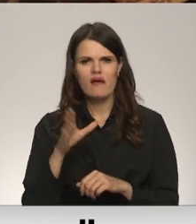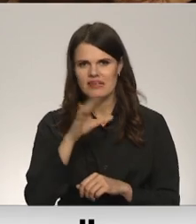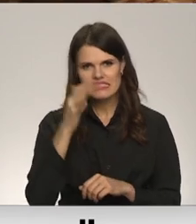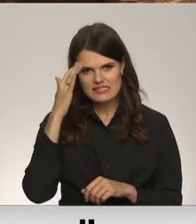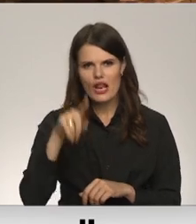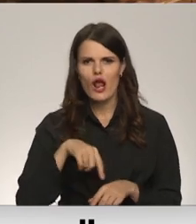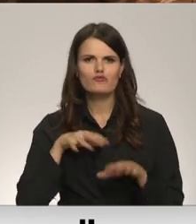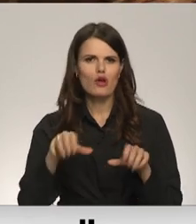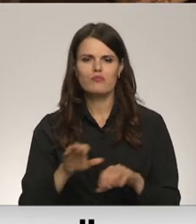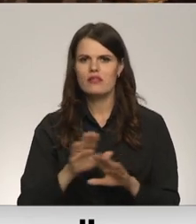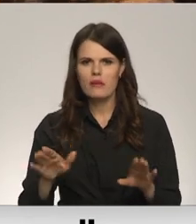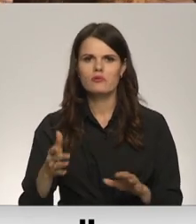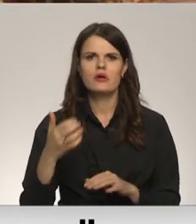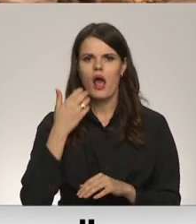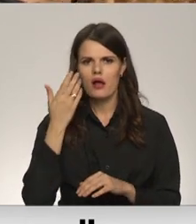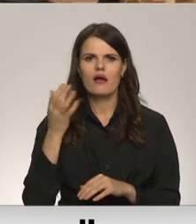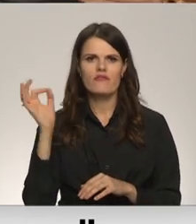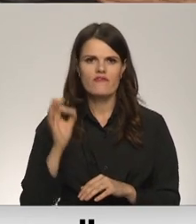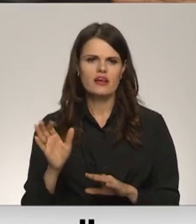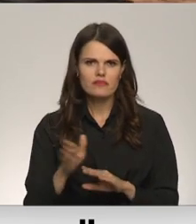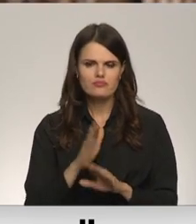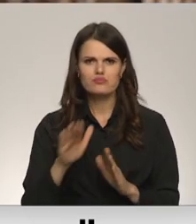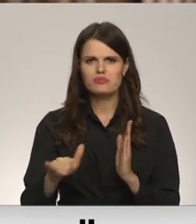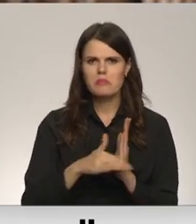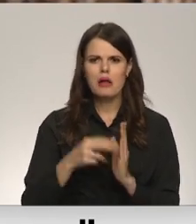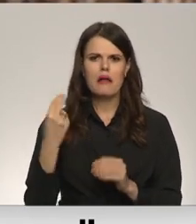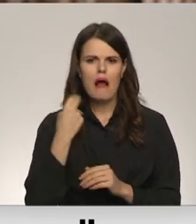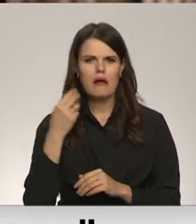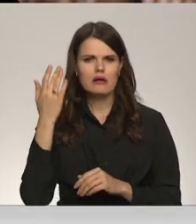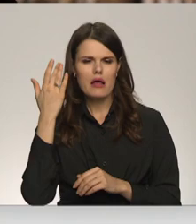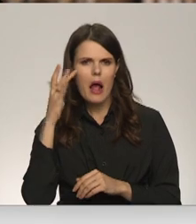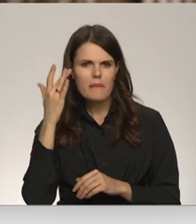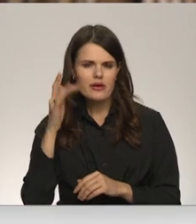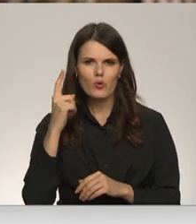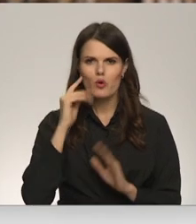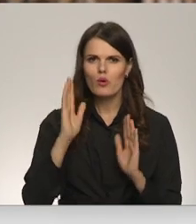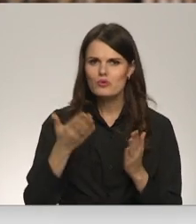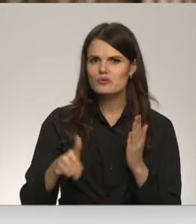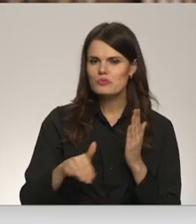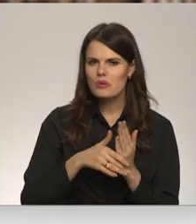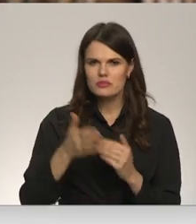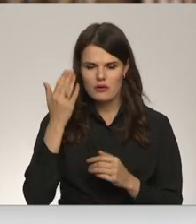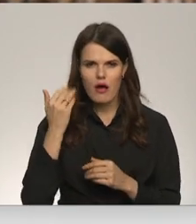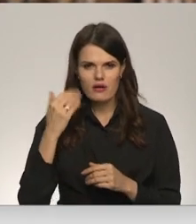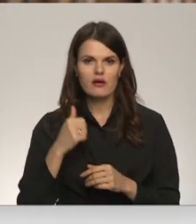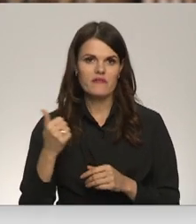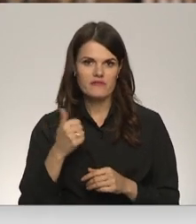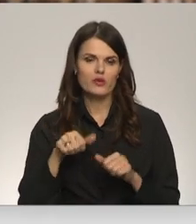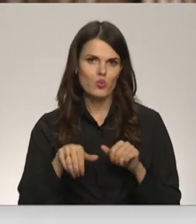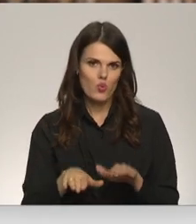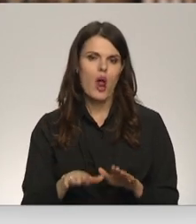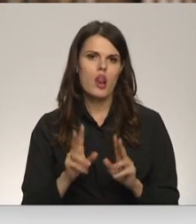nebūs, ka nāks palīgā kādā Vācija tiks sakaut, nāks palīgā Angļa, Amerikāņa vai kaut kas tāds no rietumiem. Un viņi bija nolēmuši, ka